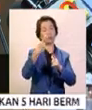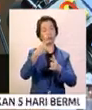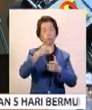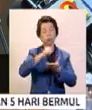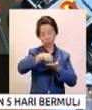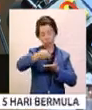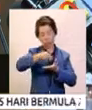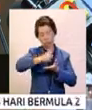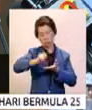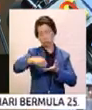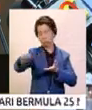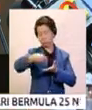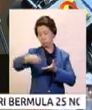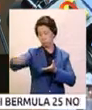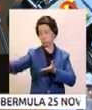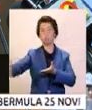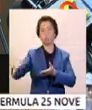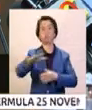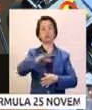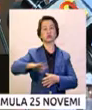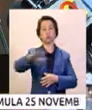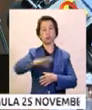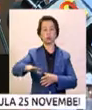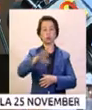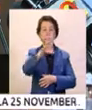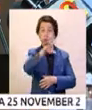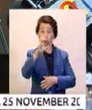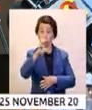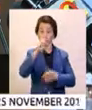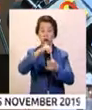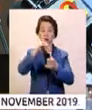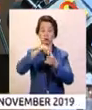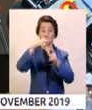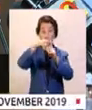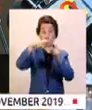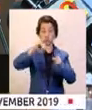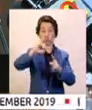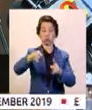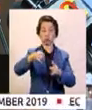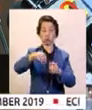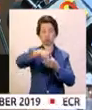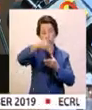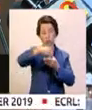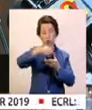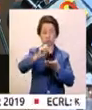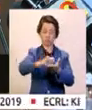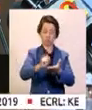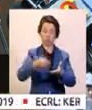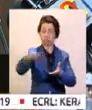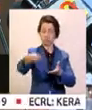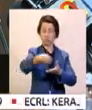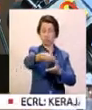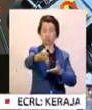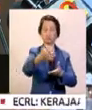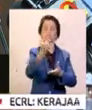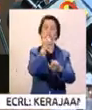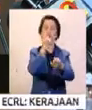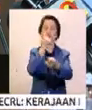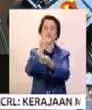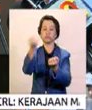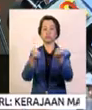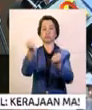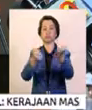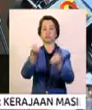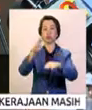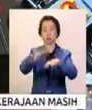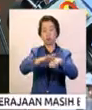mengeluarkan saman hampir 500 ataupun setengah juta saman dikeluarkan kepada pengguna-pengguna jalan raya